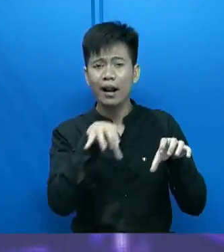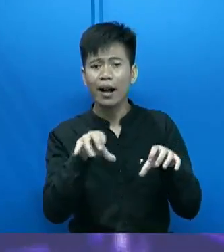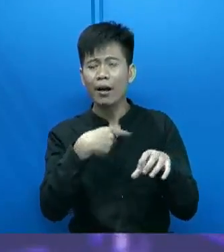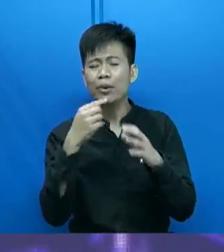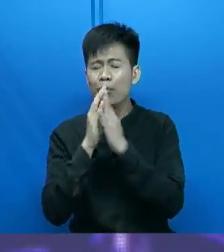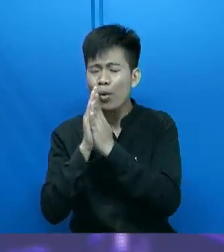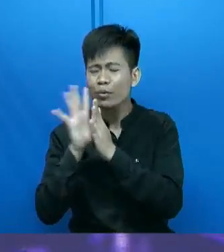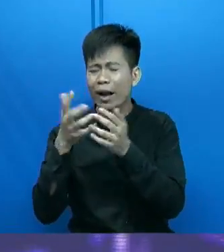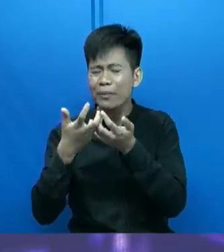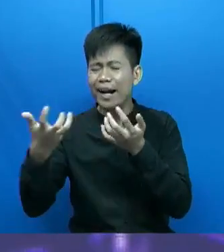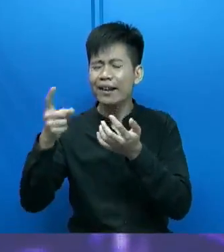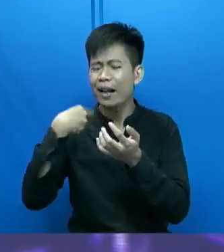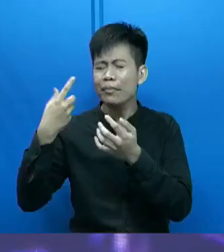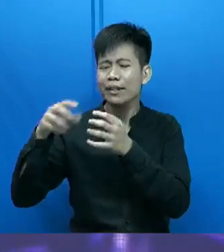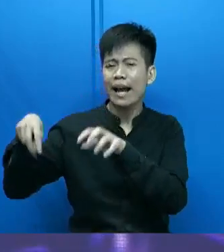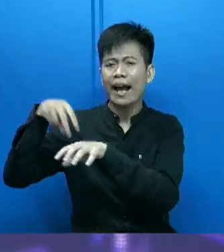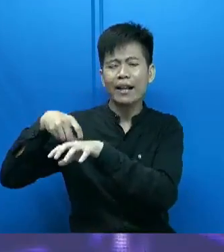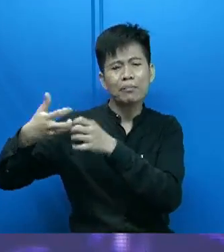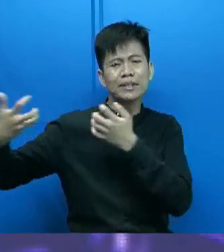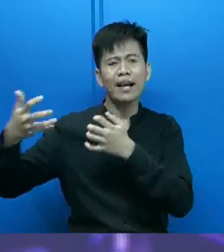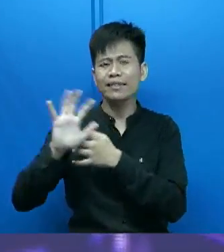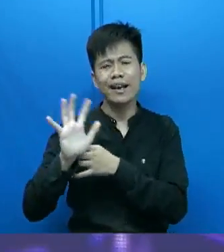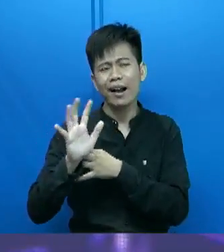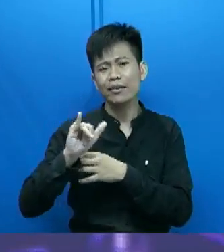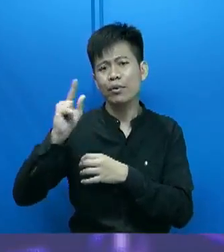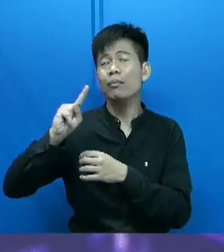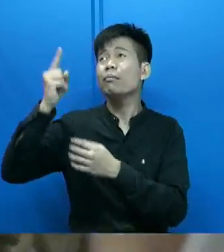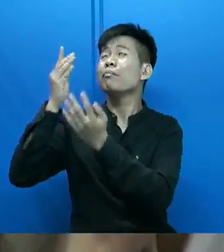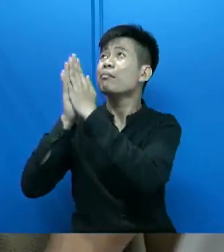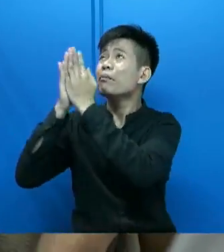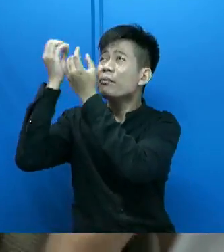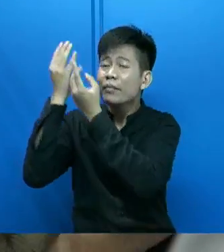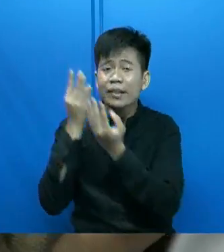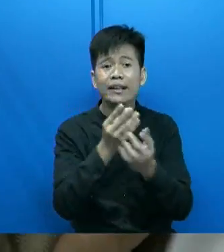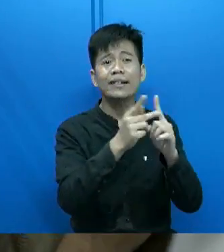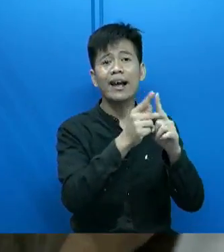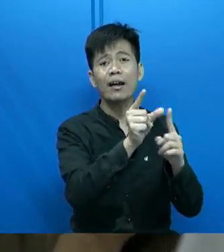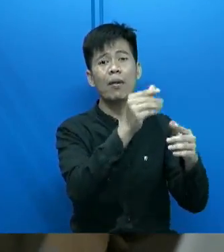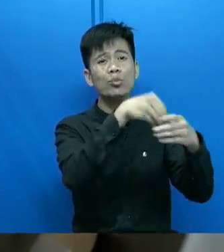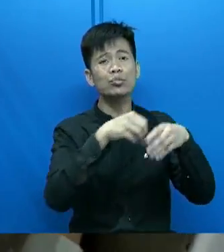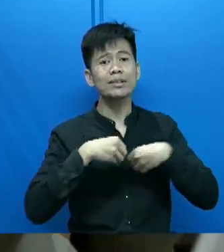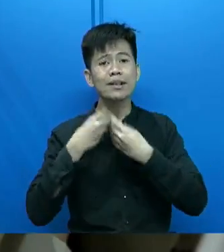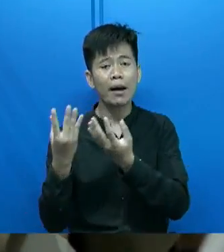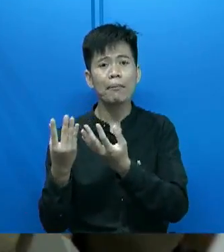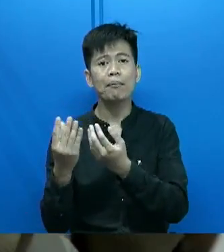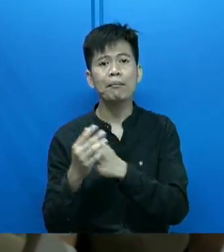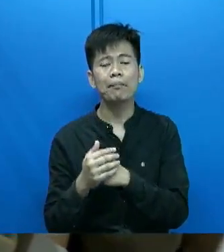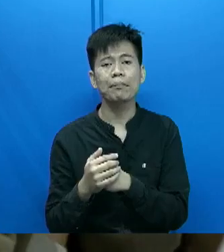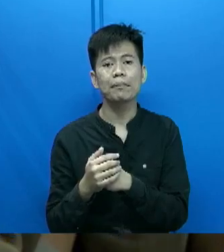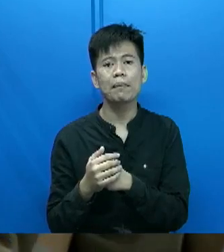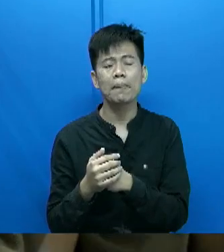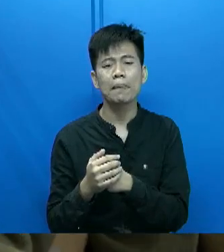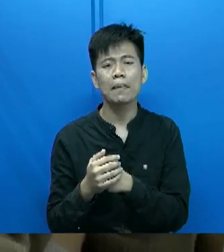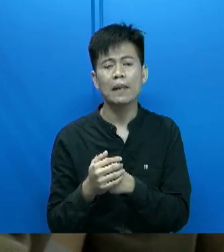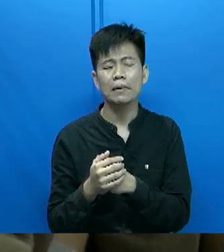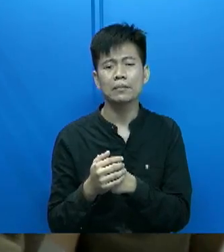mohon jangan pisahkan kami dengan mereka ya Allah. Berikan hidayah kepada mereka ya Allah untuk mereka bisa masuk Islam. Allahumma